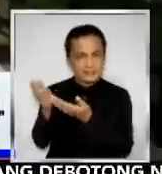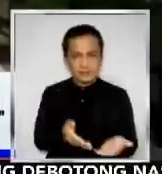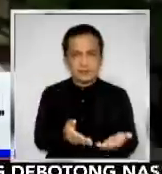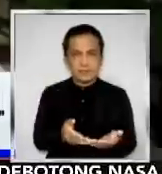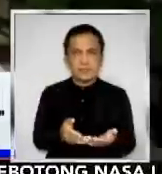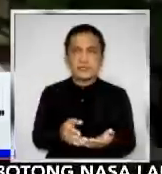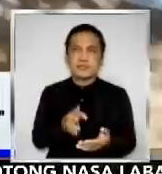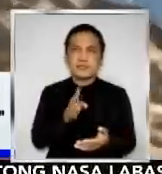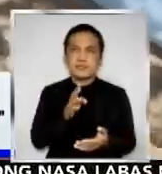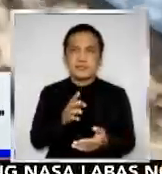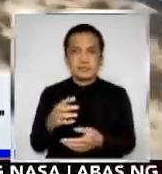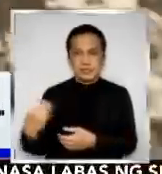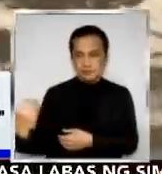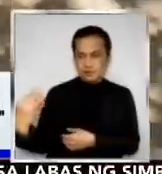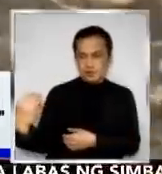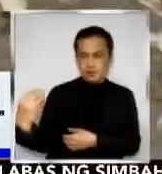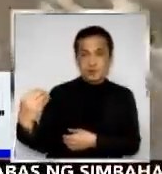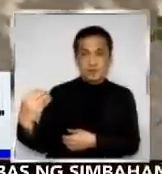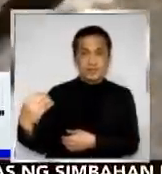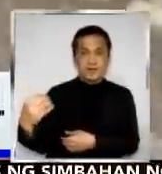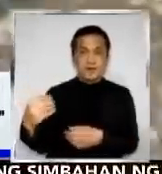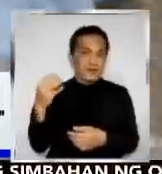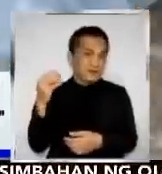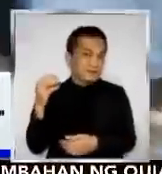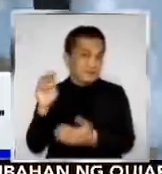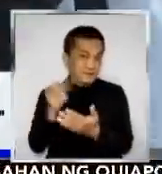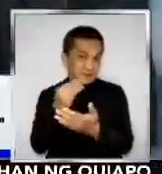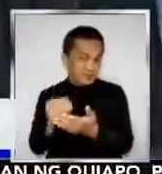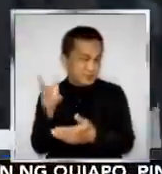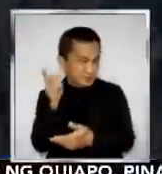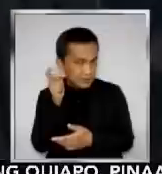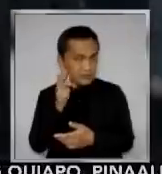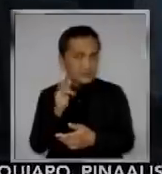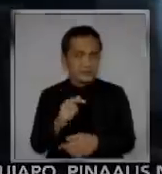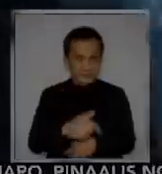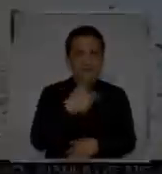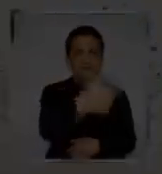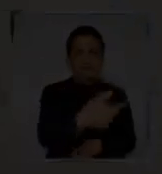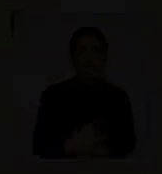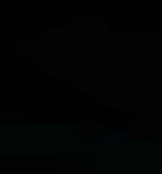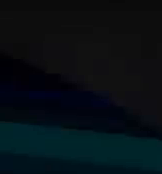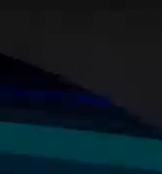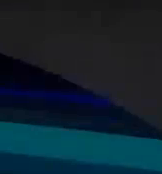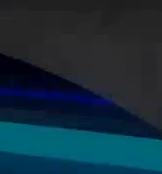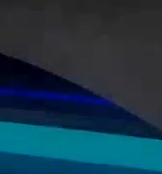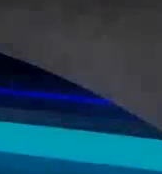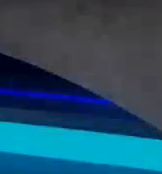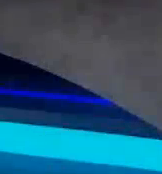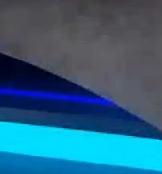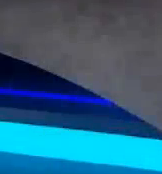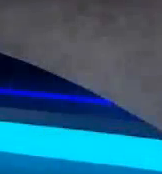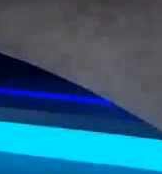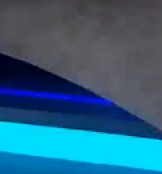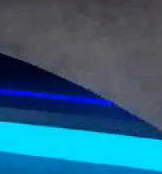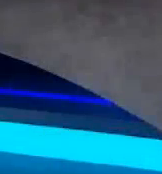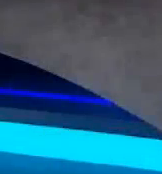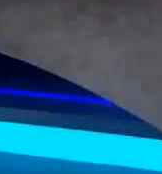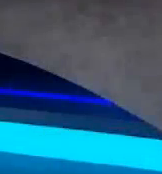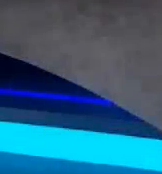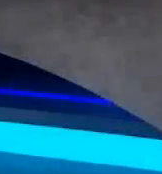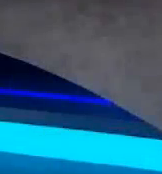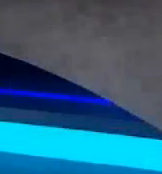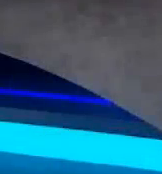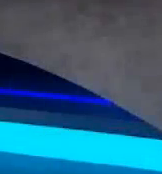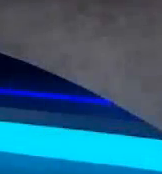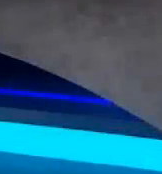because I need my music. Nelson Canlas, updated sa Showbiz Happenings. Ayon po sa isang kumpanyang nakabase